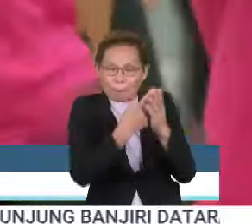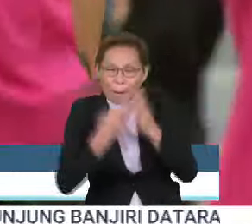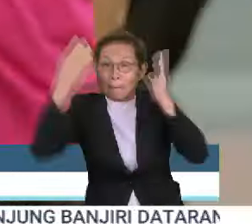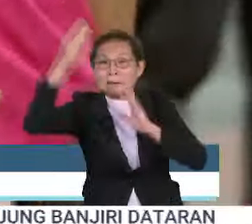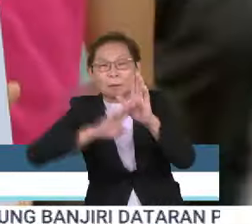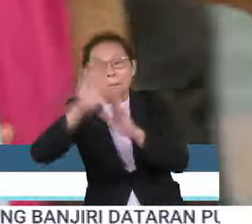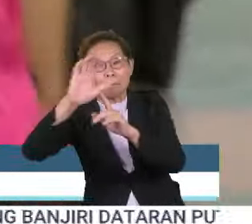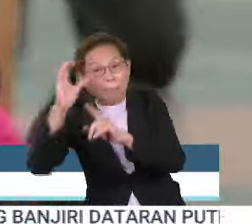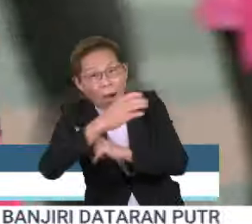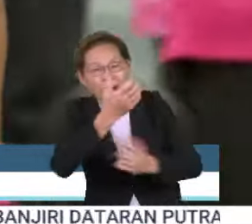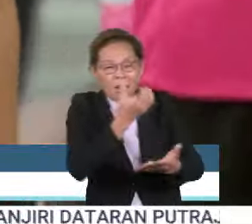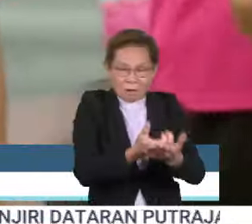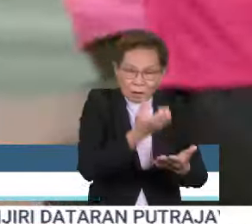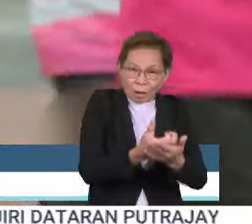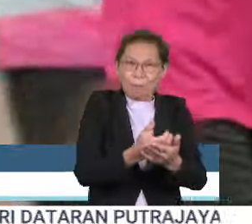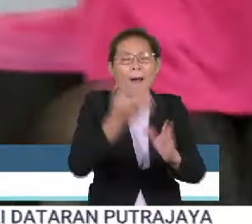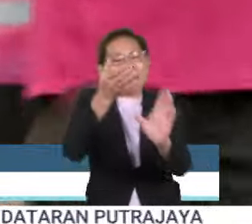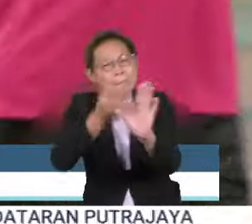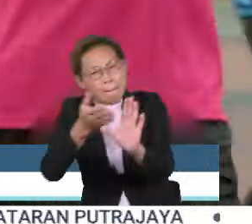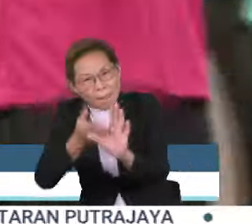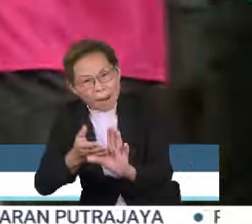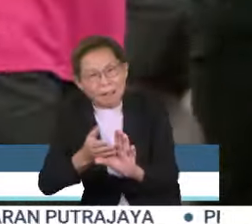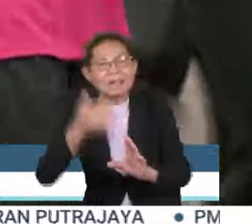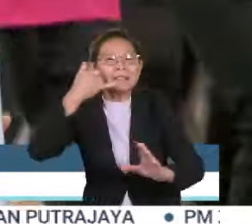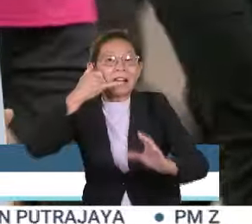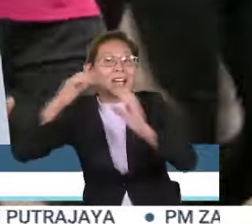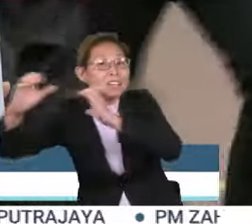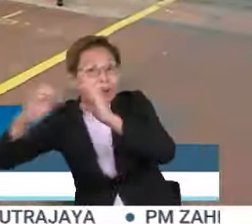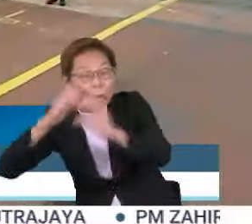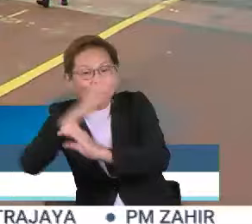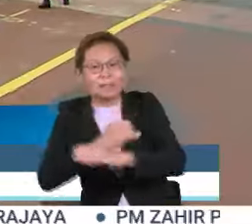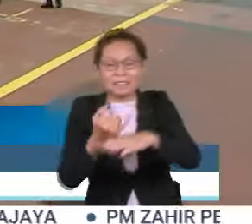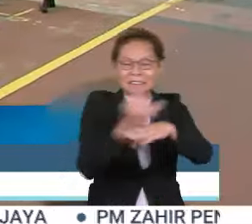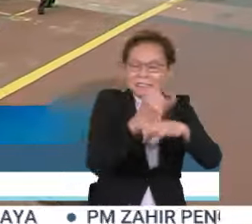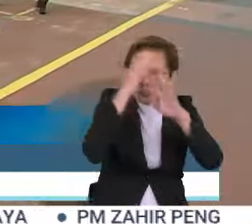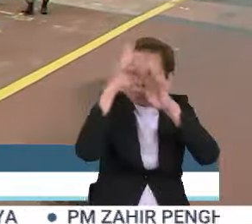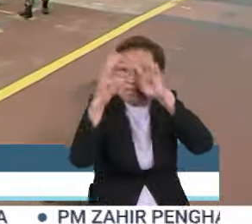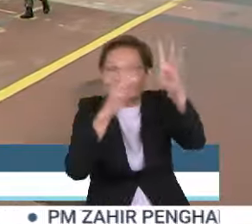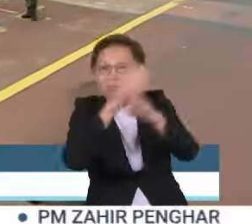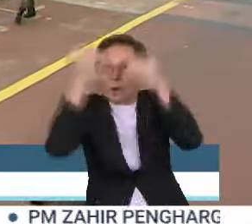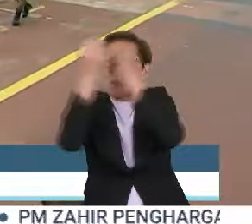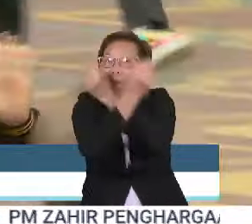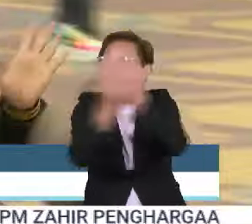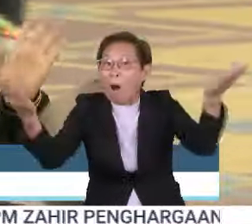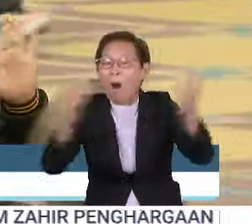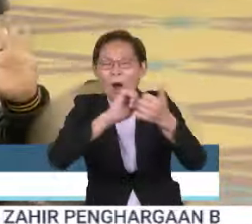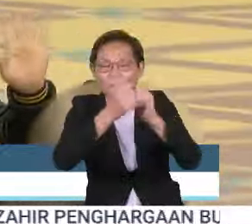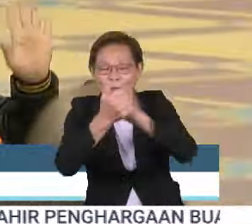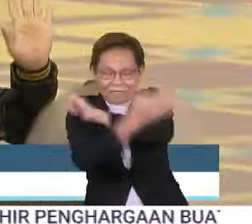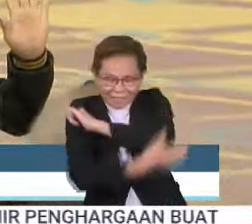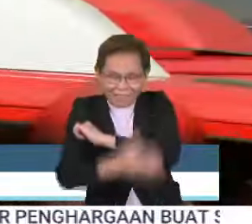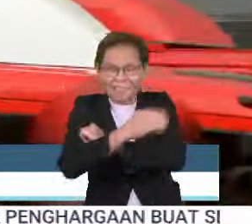Malaysia Madani, ekonomi, perbankan, telekomunikasi, industri kreatif dan penyiaran, sukan